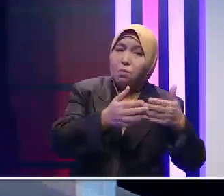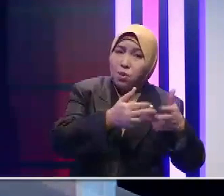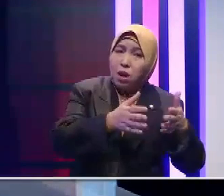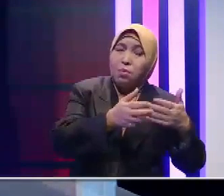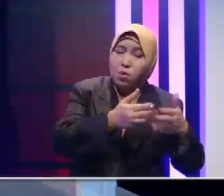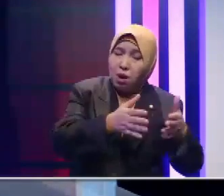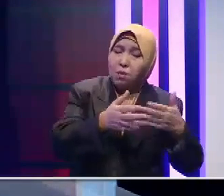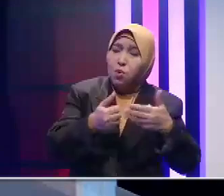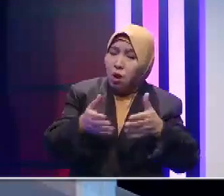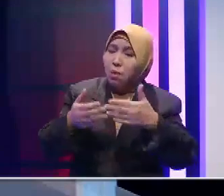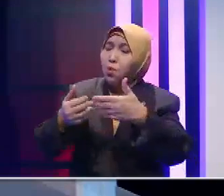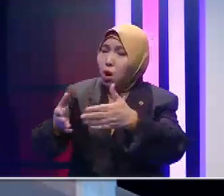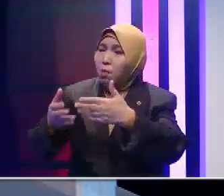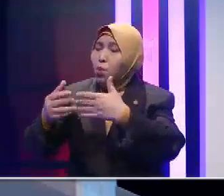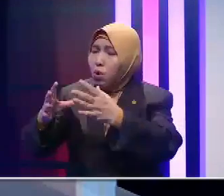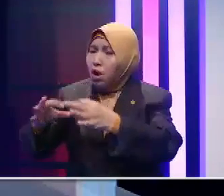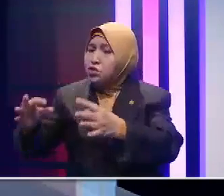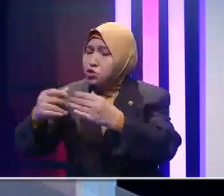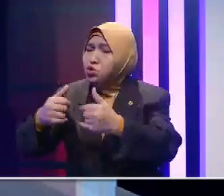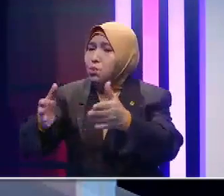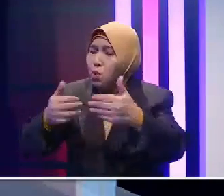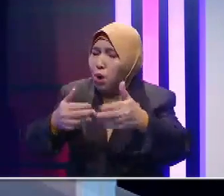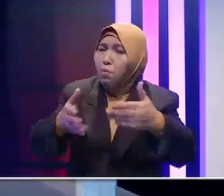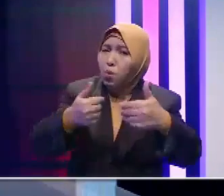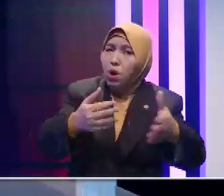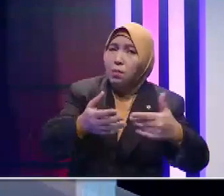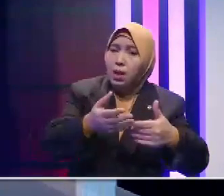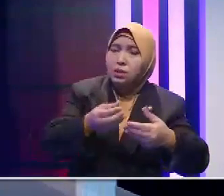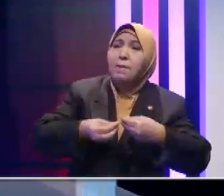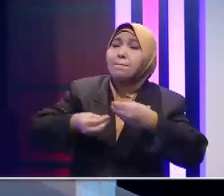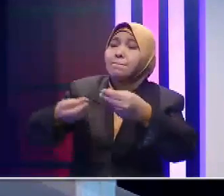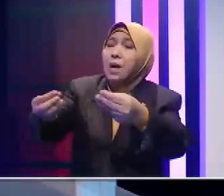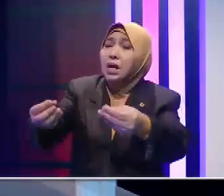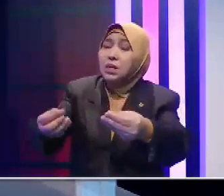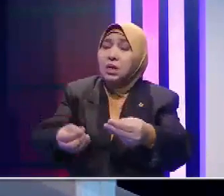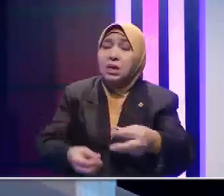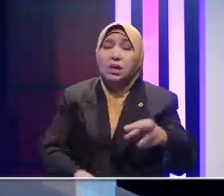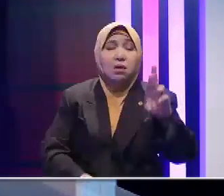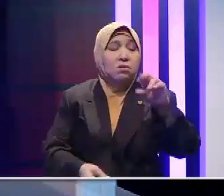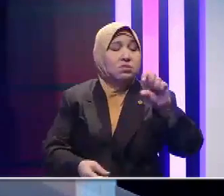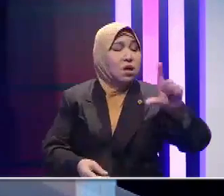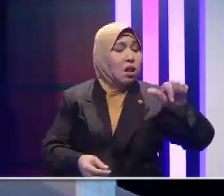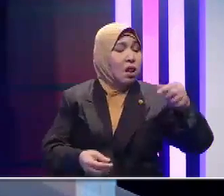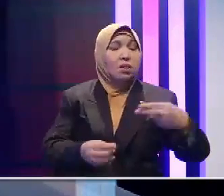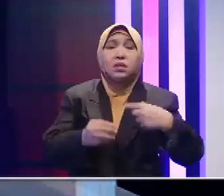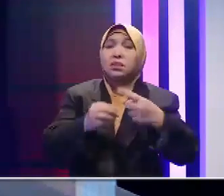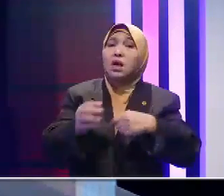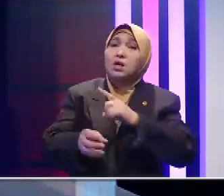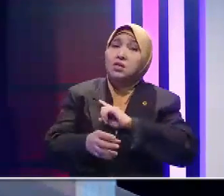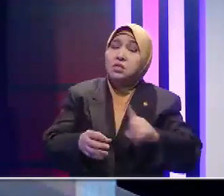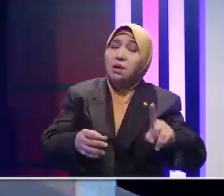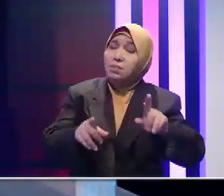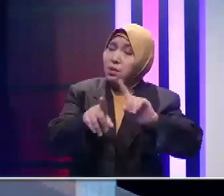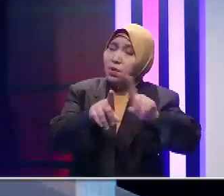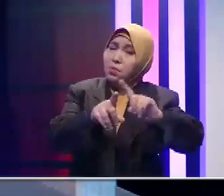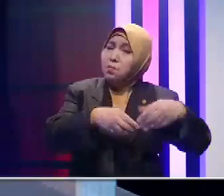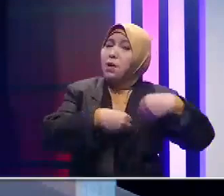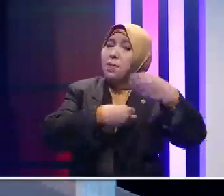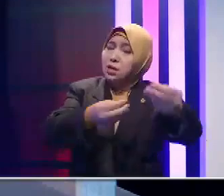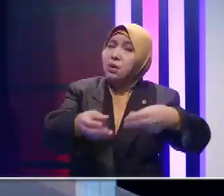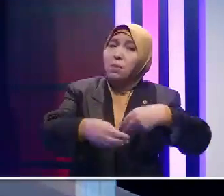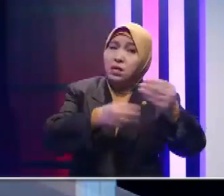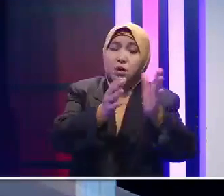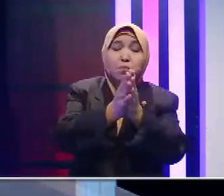yang macam tu, dia mulalah bagi risalah-risalah tentang Islam dan sebagainya. Dan macam-macam lah dia bagi risalah